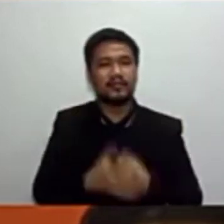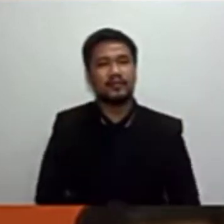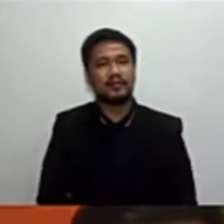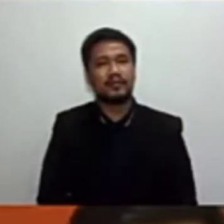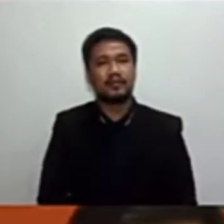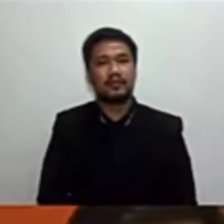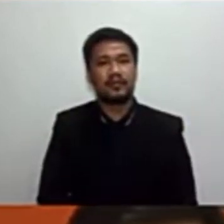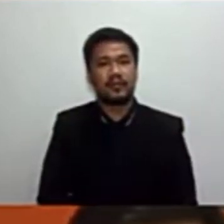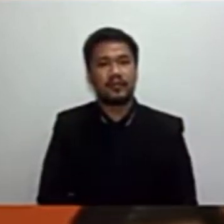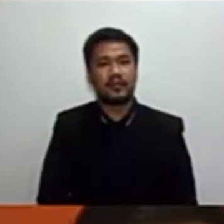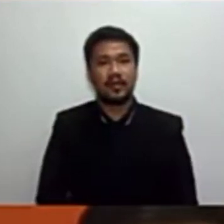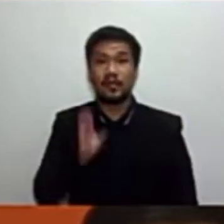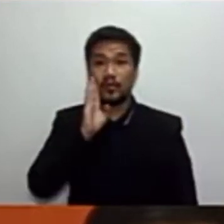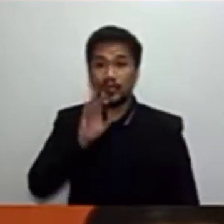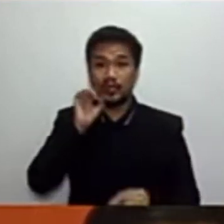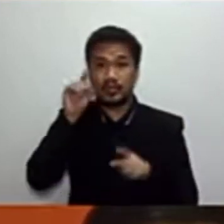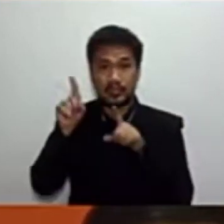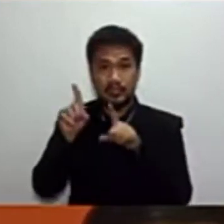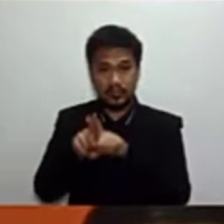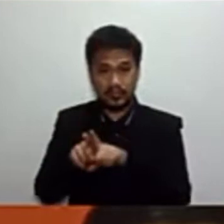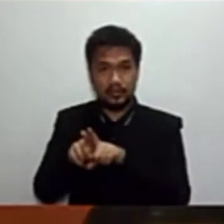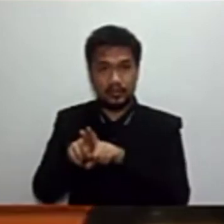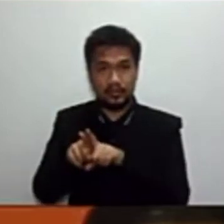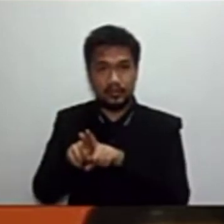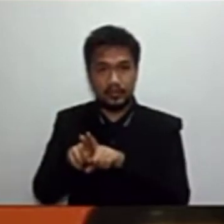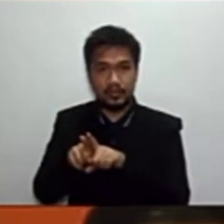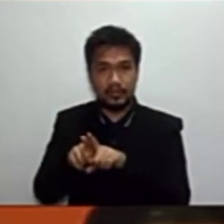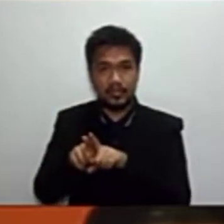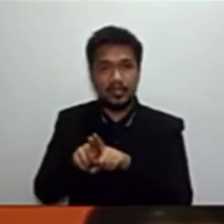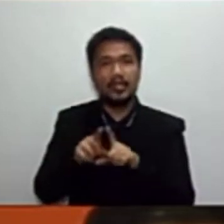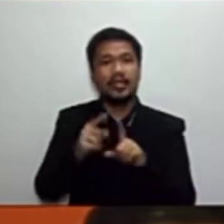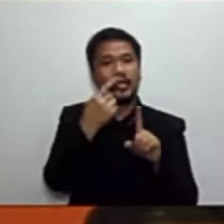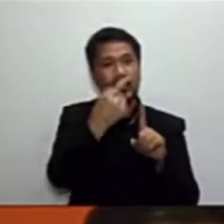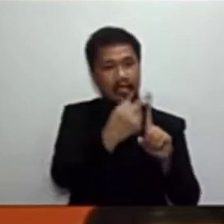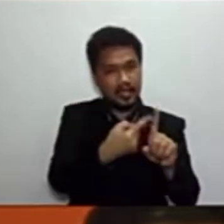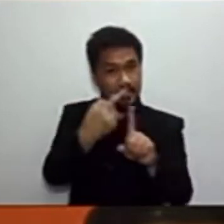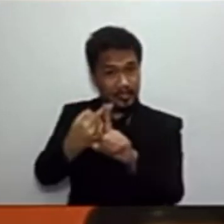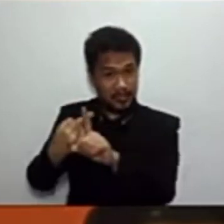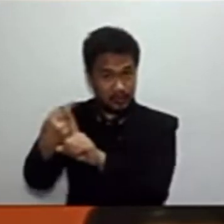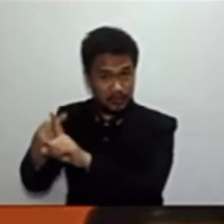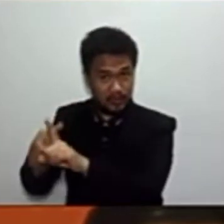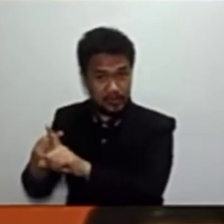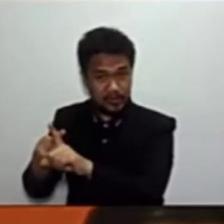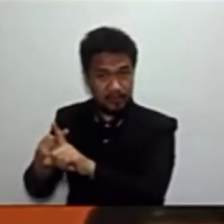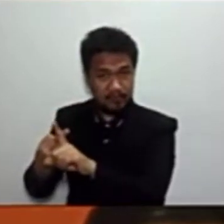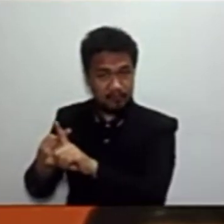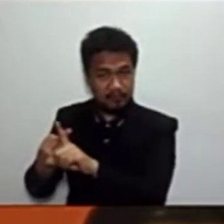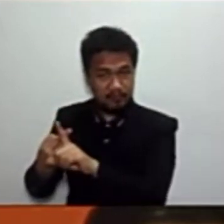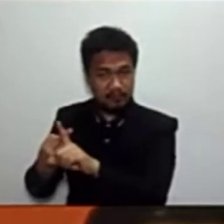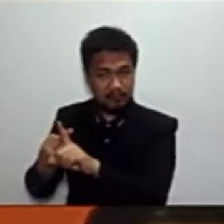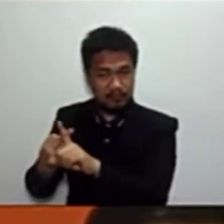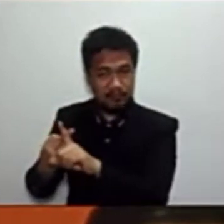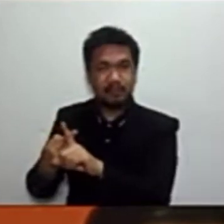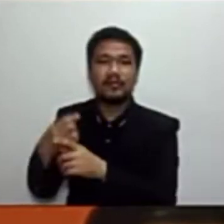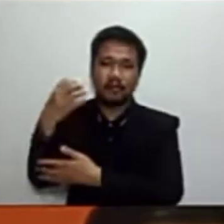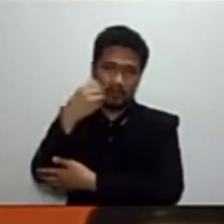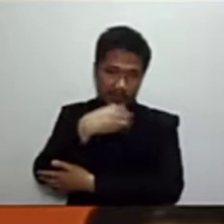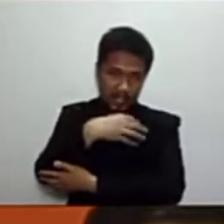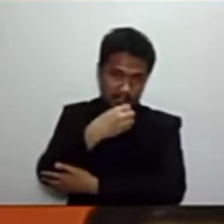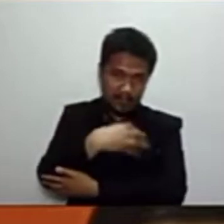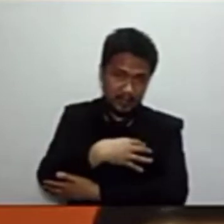Mga kapatid, ang bawat isang binyagan, ang bawat isa sa